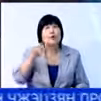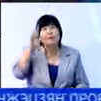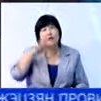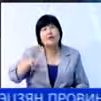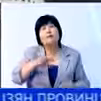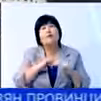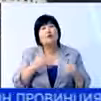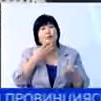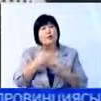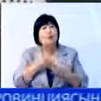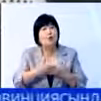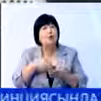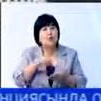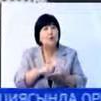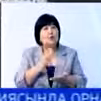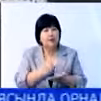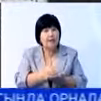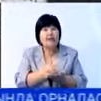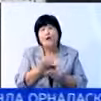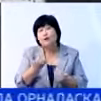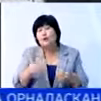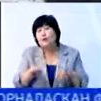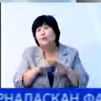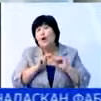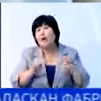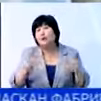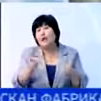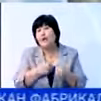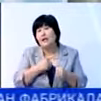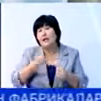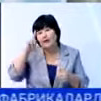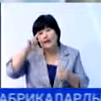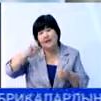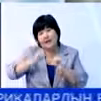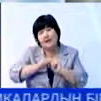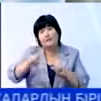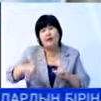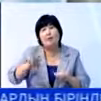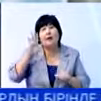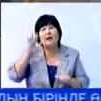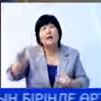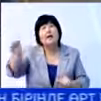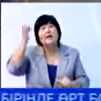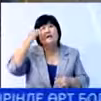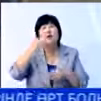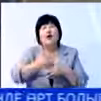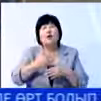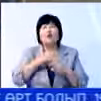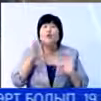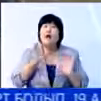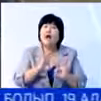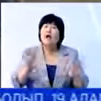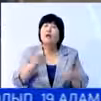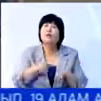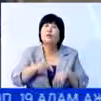еліміздің дамуына өз үлестерін қосып келеді. Сонысымен де ұстаздың есімі ел жадында мәңгі қалмақ. Еске алу кешіндегі естелік әңгімелер